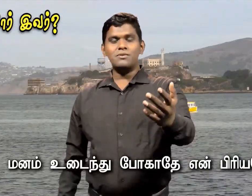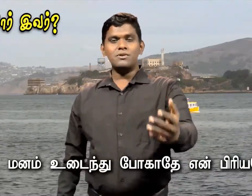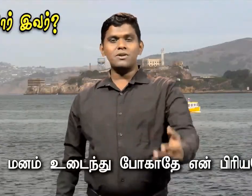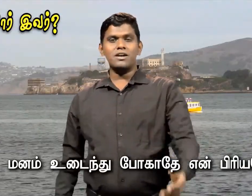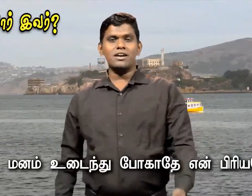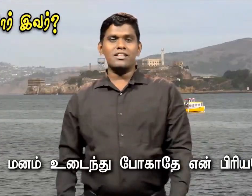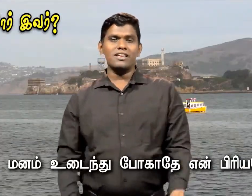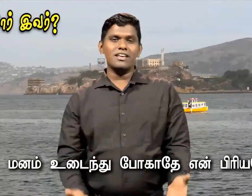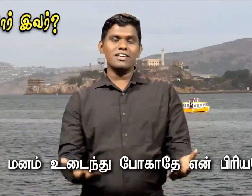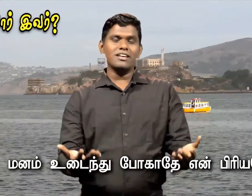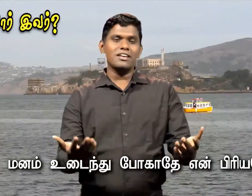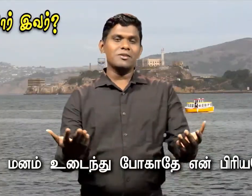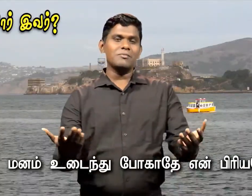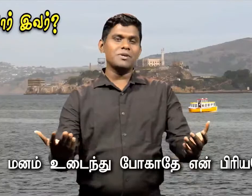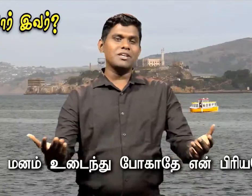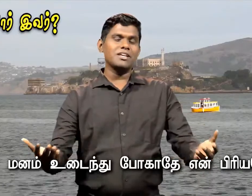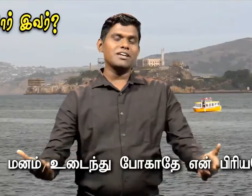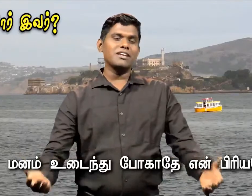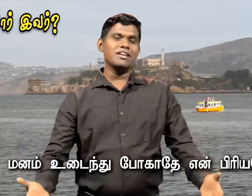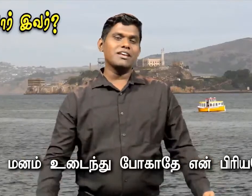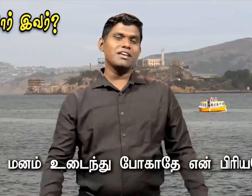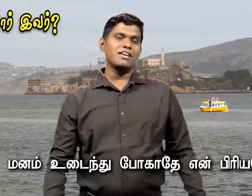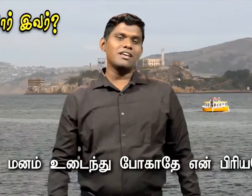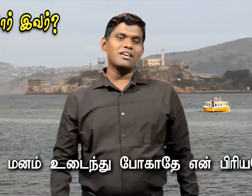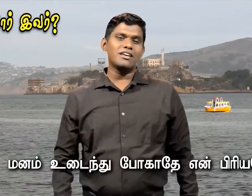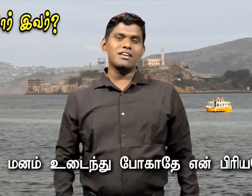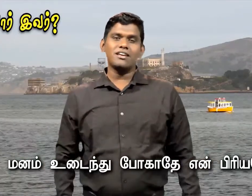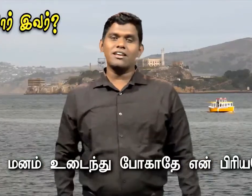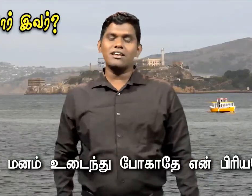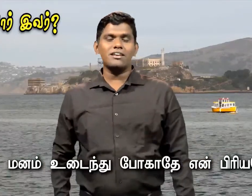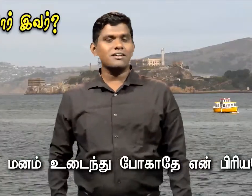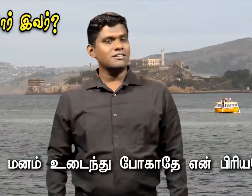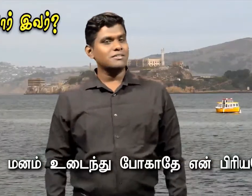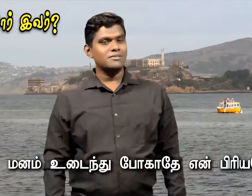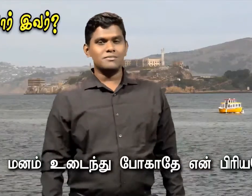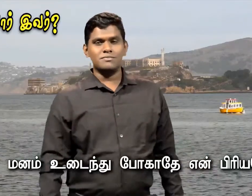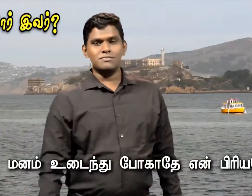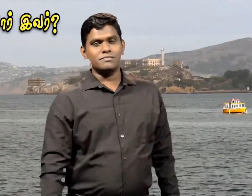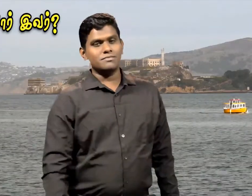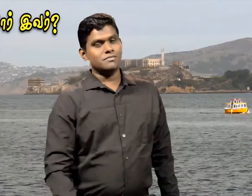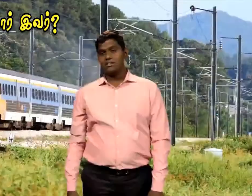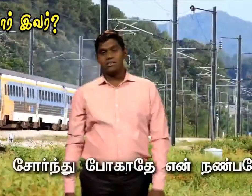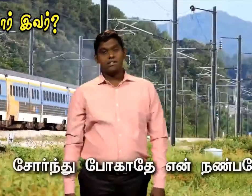மனமுடைந்து போகதே என் பிரியனே,